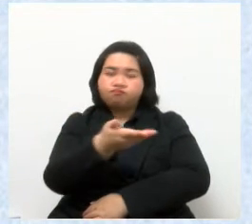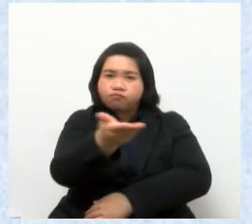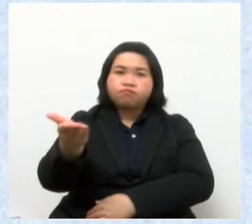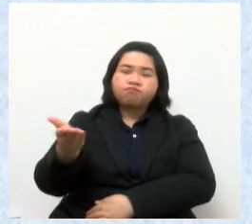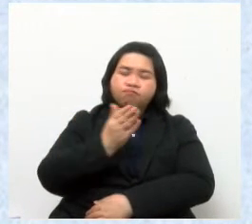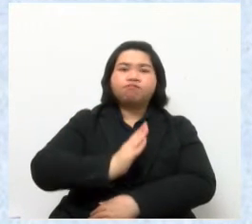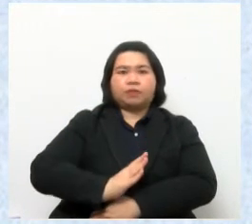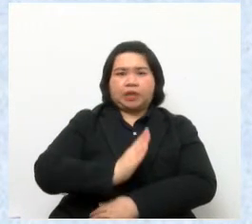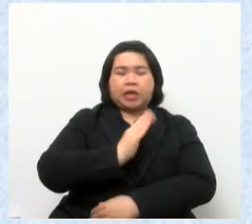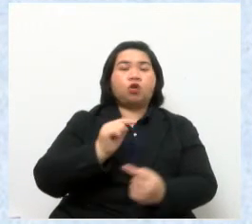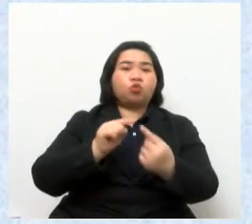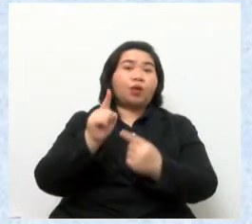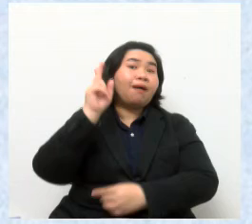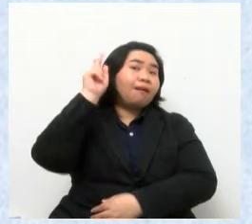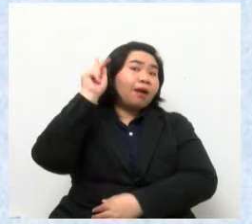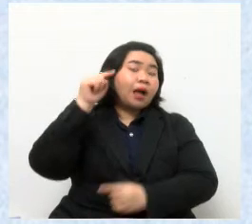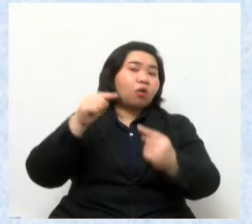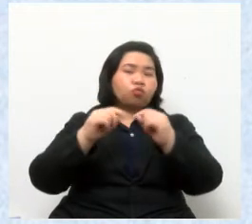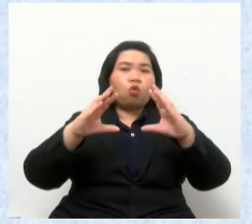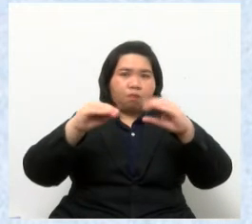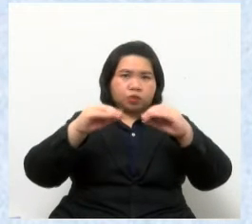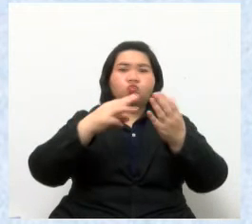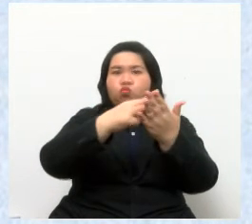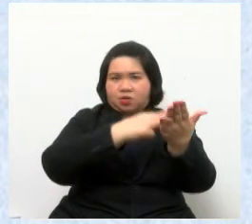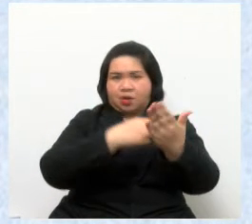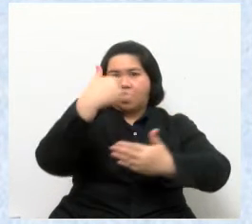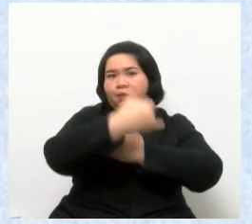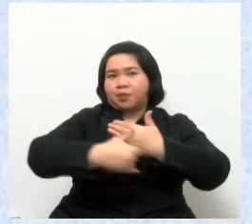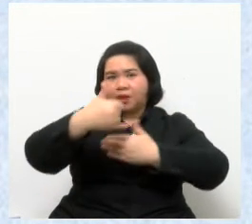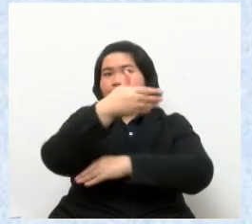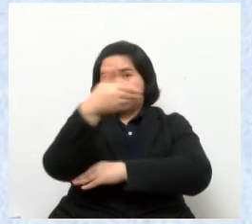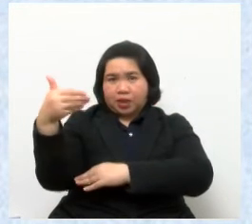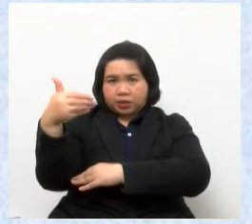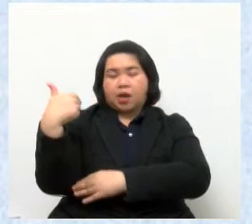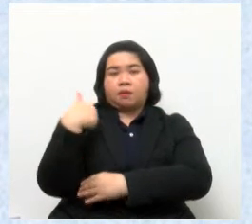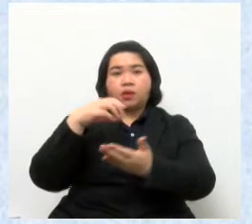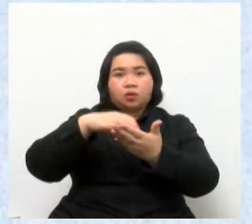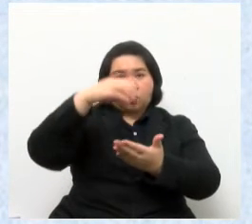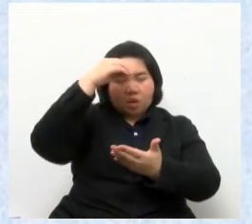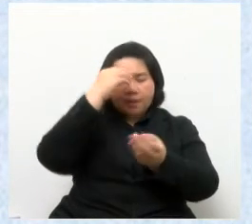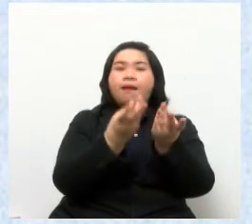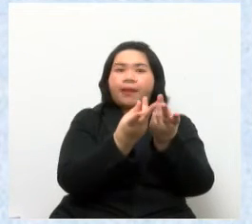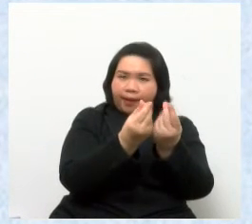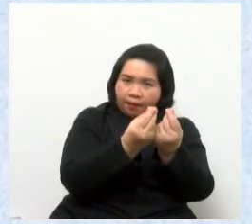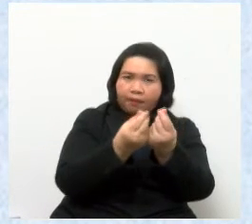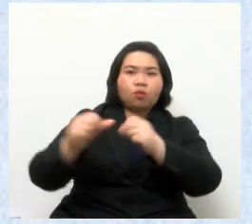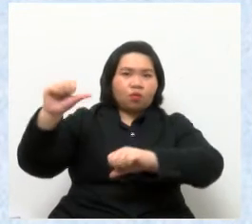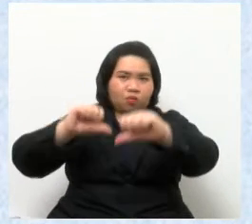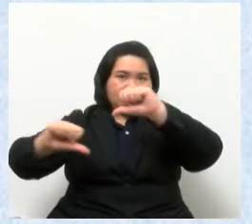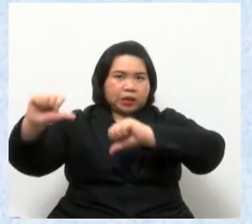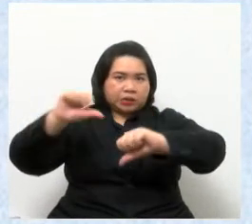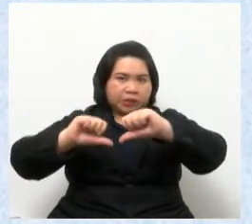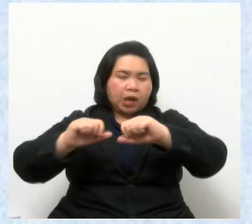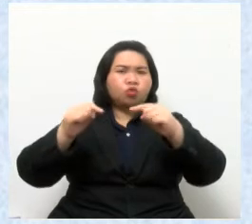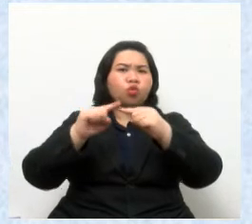เป็นเกียรติในงานแถลงข่าวการจัดการประชุมวิชาการนานาชาติว่าด้วยการเรียนการสอนคณิตศาสตร์และวิทยาศาสตร์เพื่อเฉลิมฉล